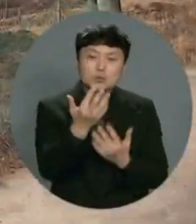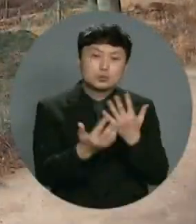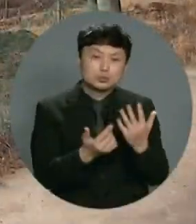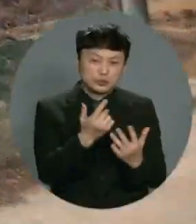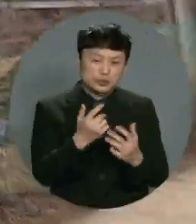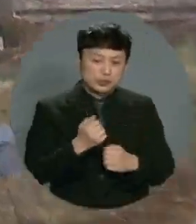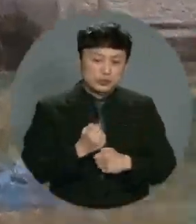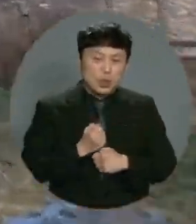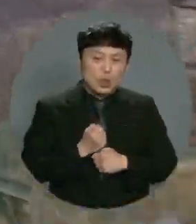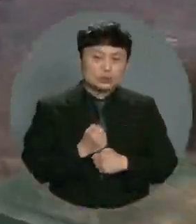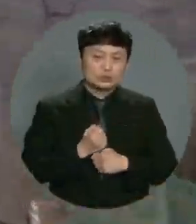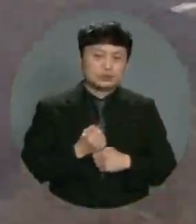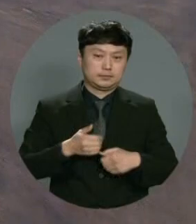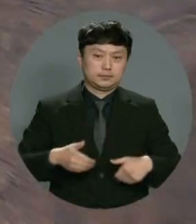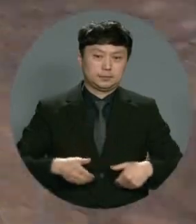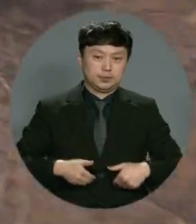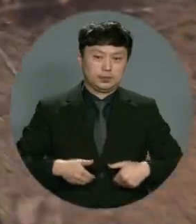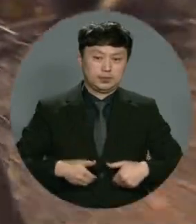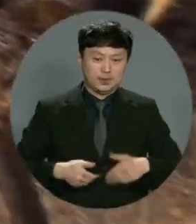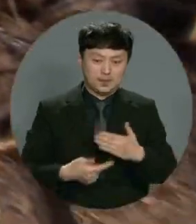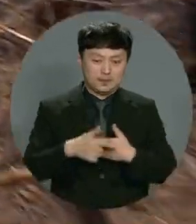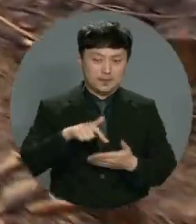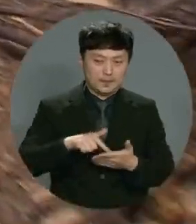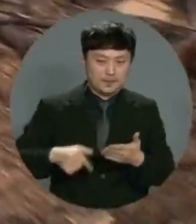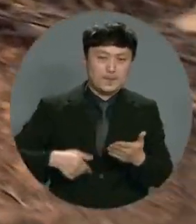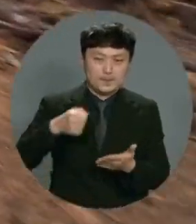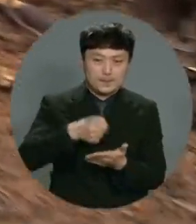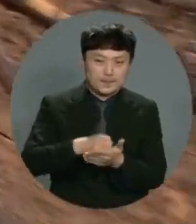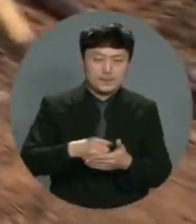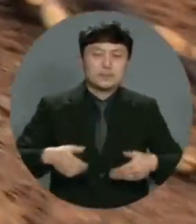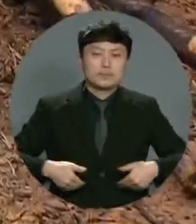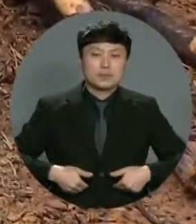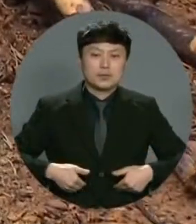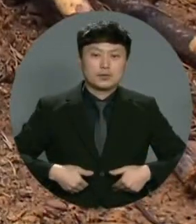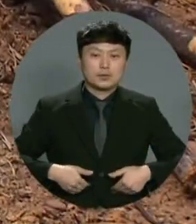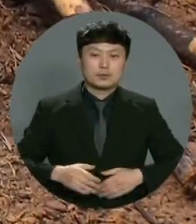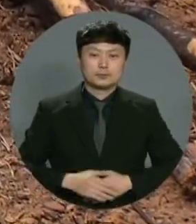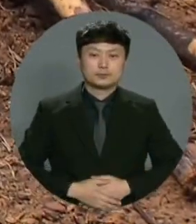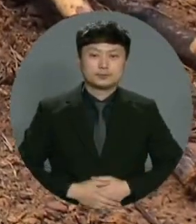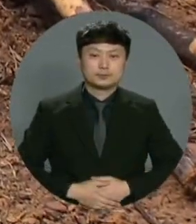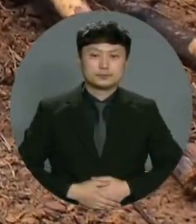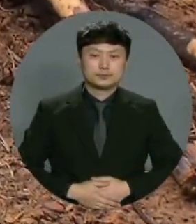소홀하지 않겠다고 마음을 다잡는 일일 겁니다. MBC 뉴스 손은민입니다.